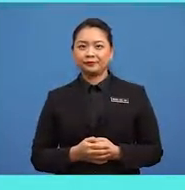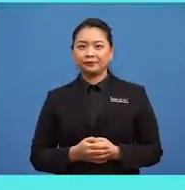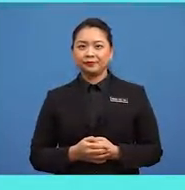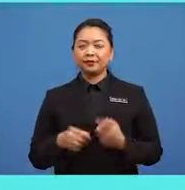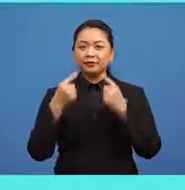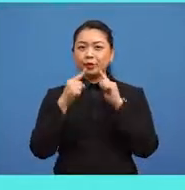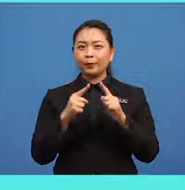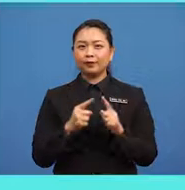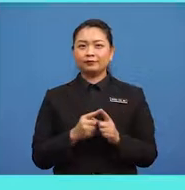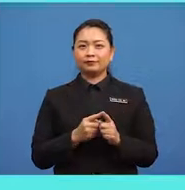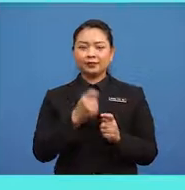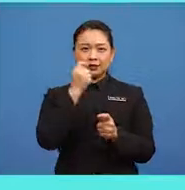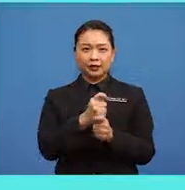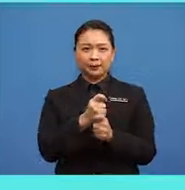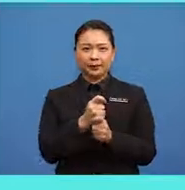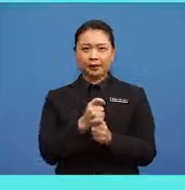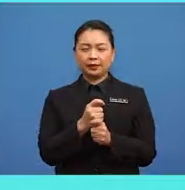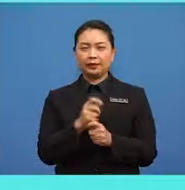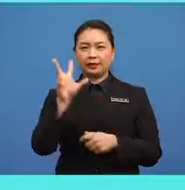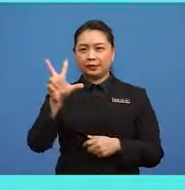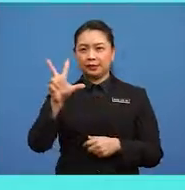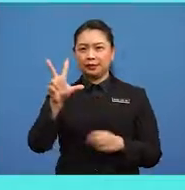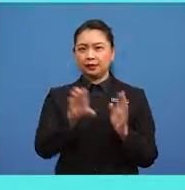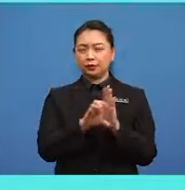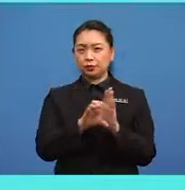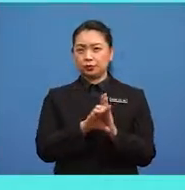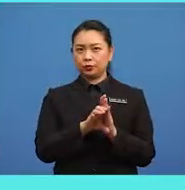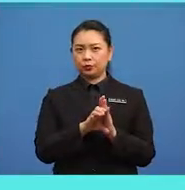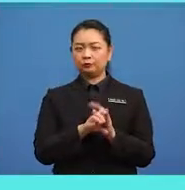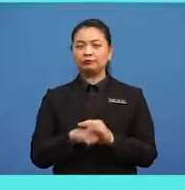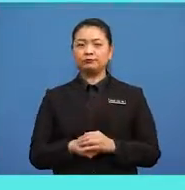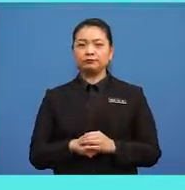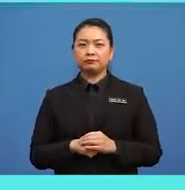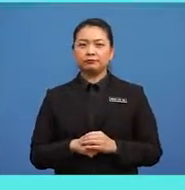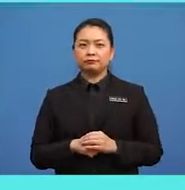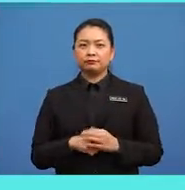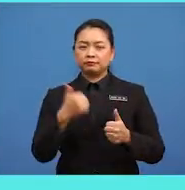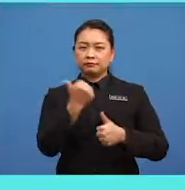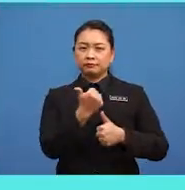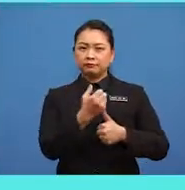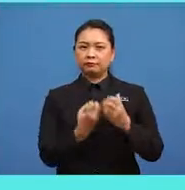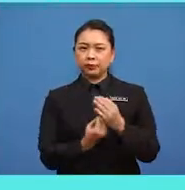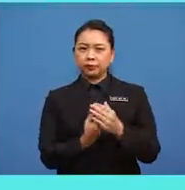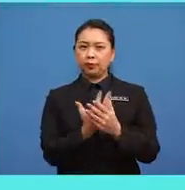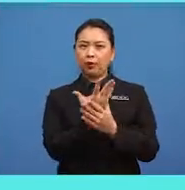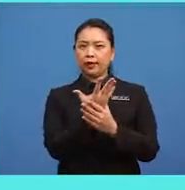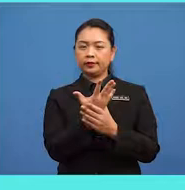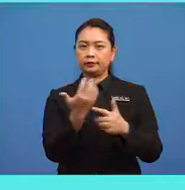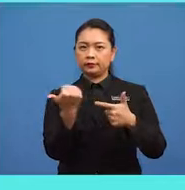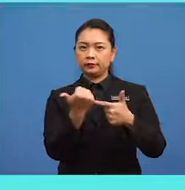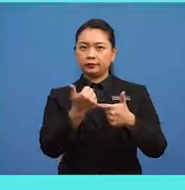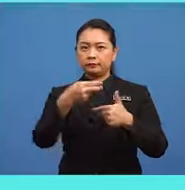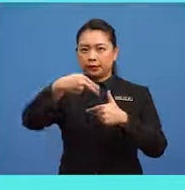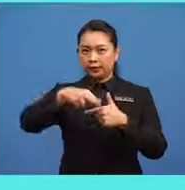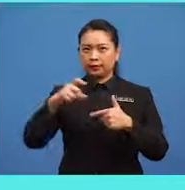Jawapan yang tepat. Tiga contoh proses yang memerlukan tenaga adalah pertumbuhan,